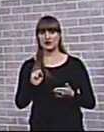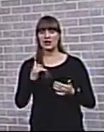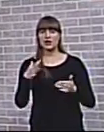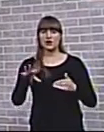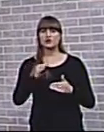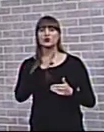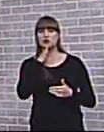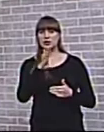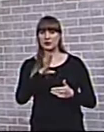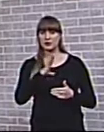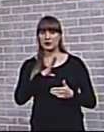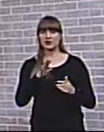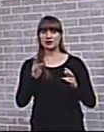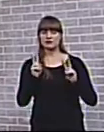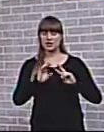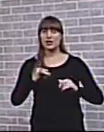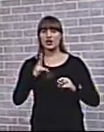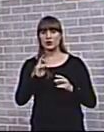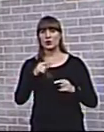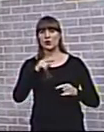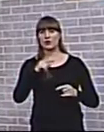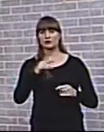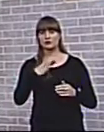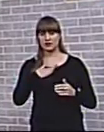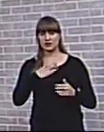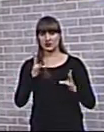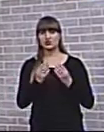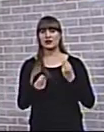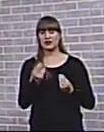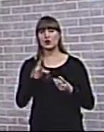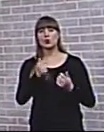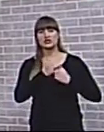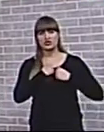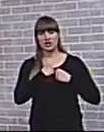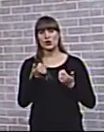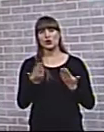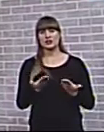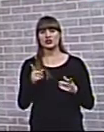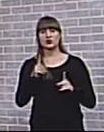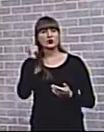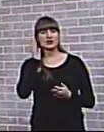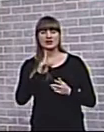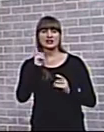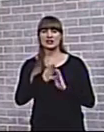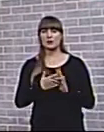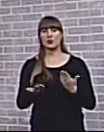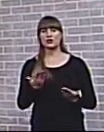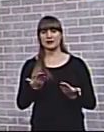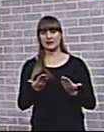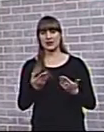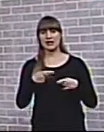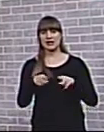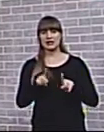было на тренировке разобрано и оговорено, что надо играть. Но, к сожалению, где-то что-то недослышали, недопоняли, наверное. Из-за